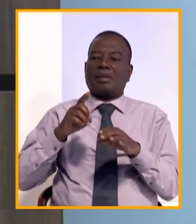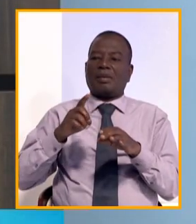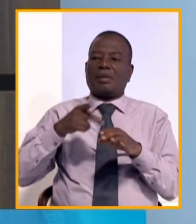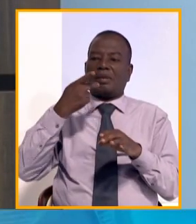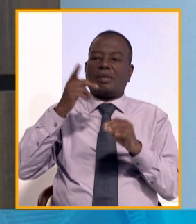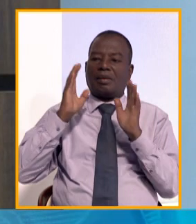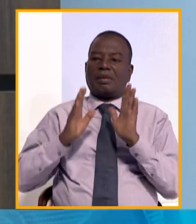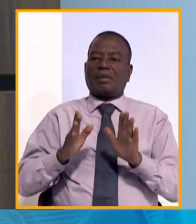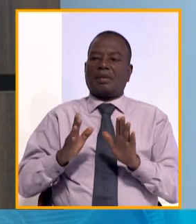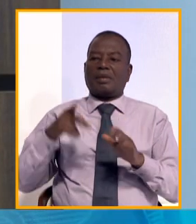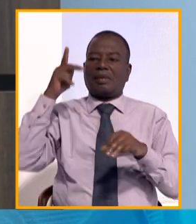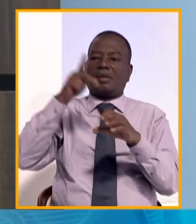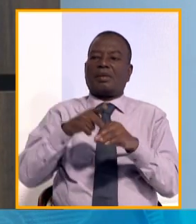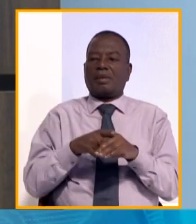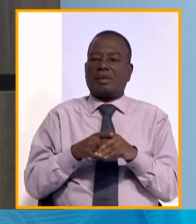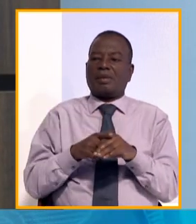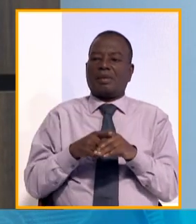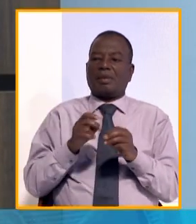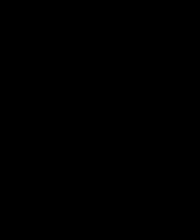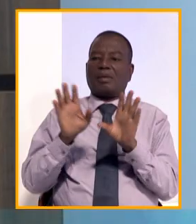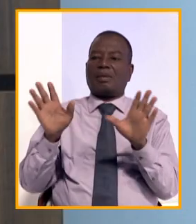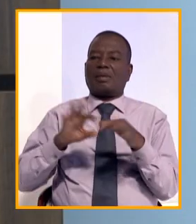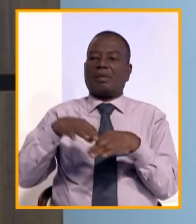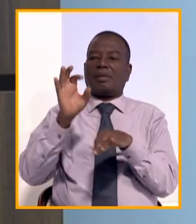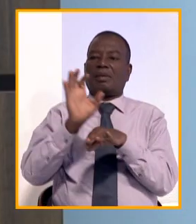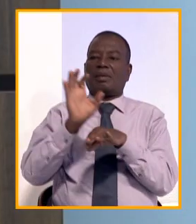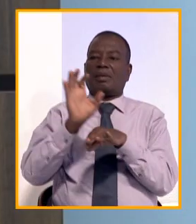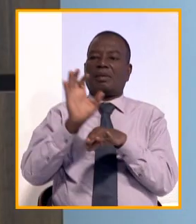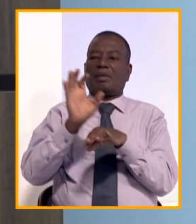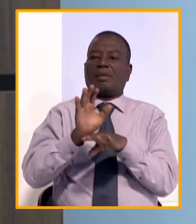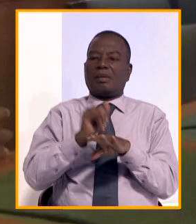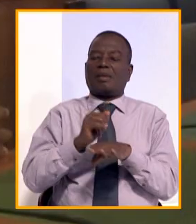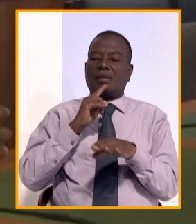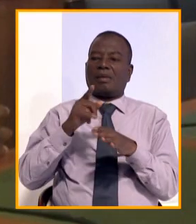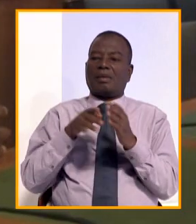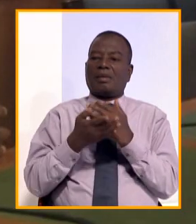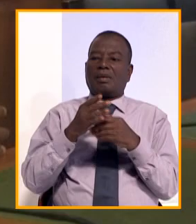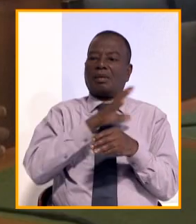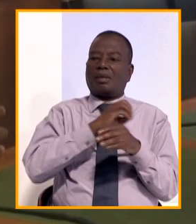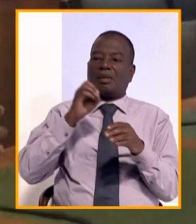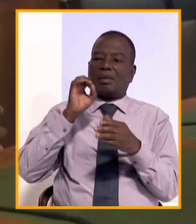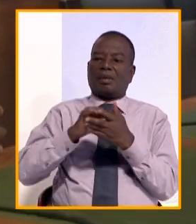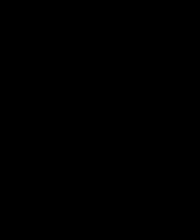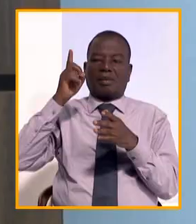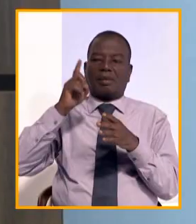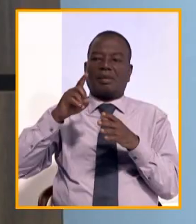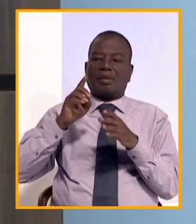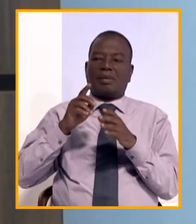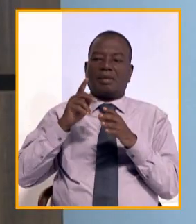parlementaire participe au rayonnement de la Côte d'Ivoire, bien sûr. Et cette diplomatie